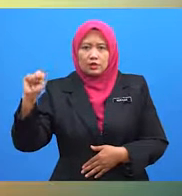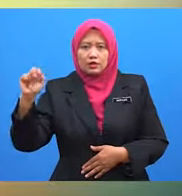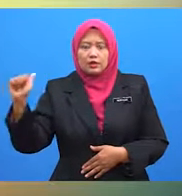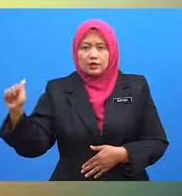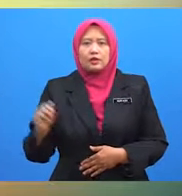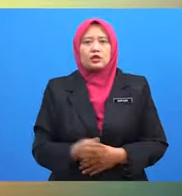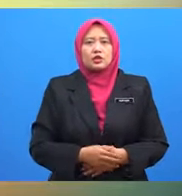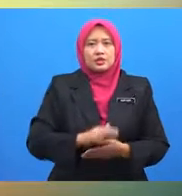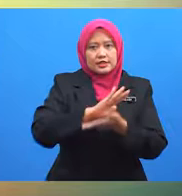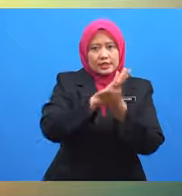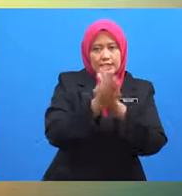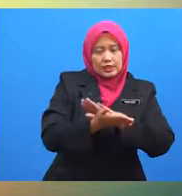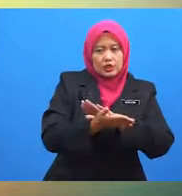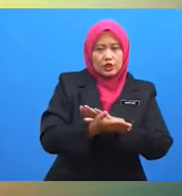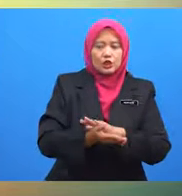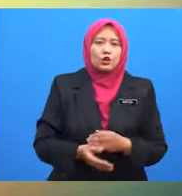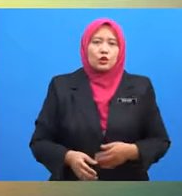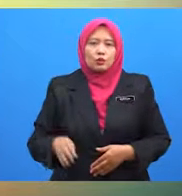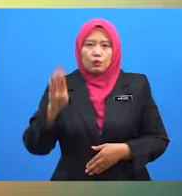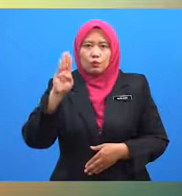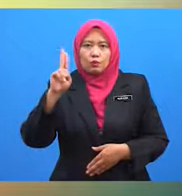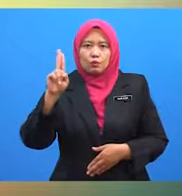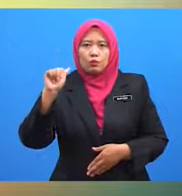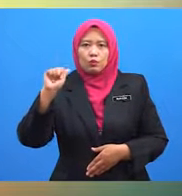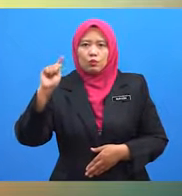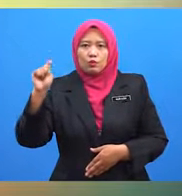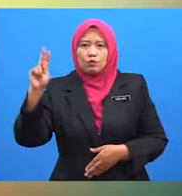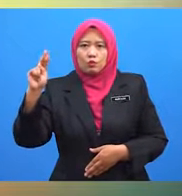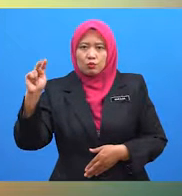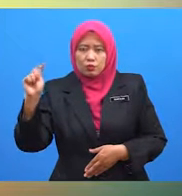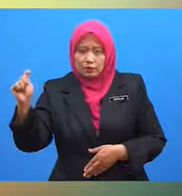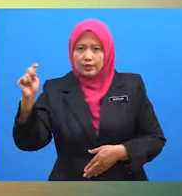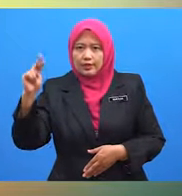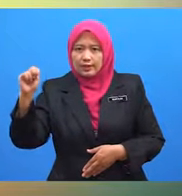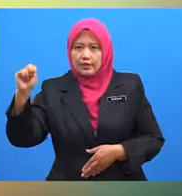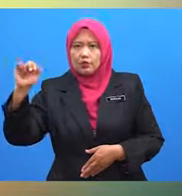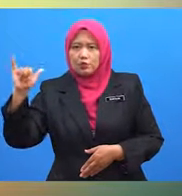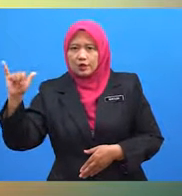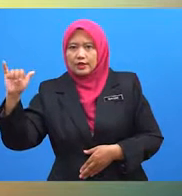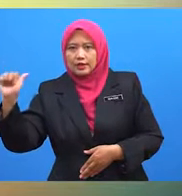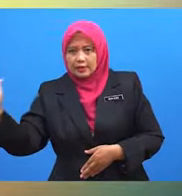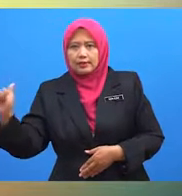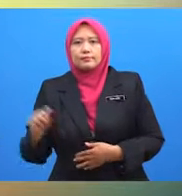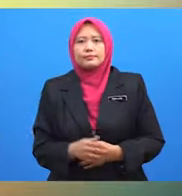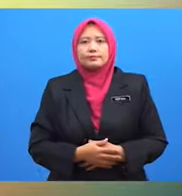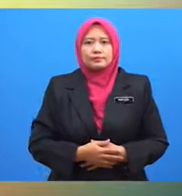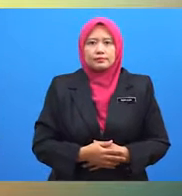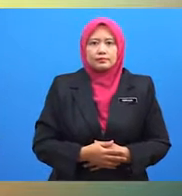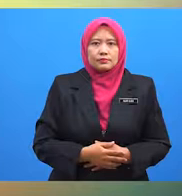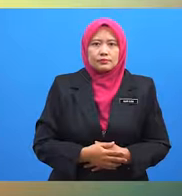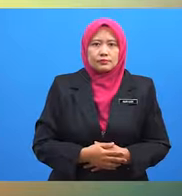kekal digunakan hingga ke hari ini. Contohnya, aku, dua, ratus,